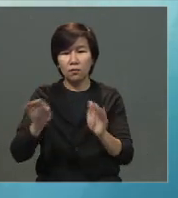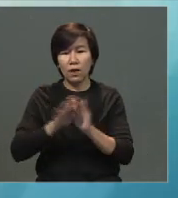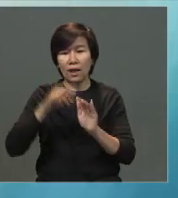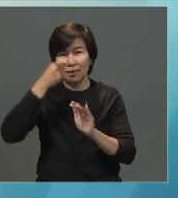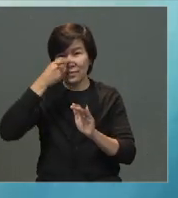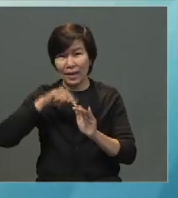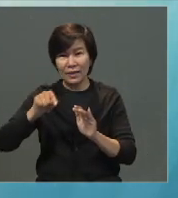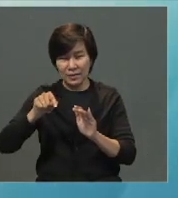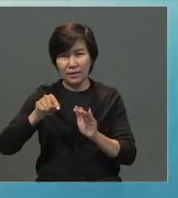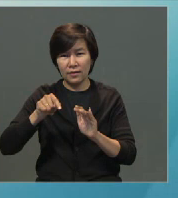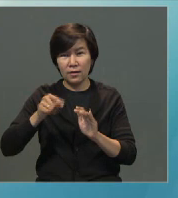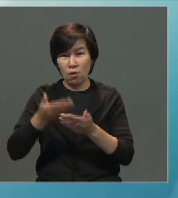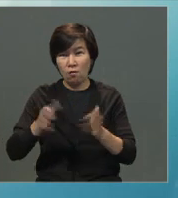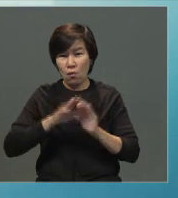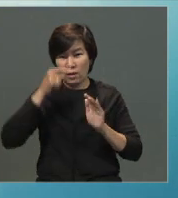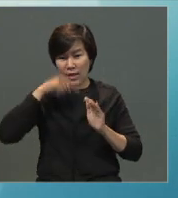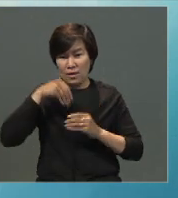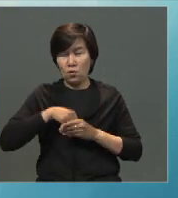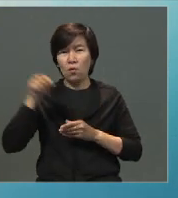มีคนต่างด้าวกรณีเป็นครอบครัวคนไทยหรือมีถิ่นที่อยู่ในประเทศไทยอีกประมาณ2,000